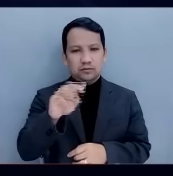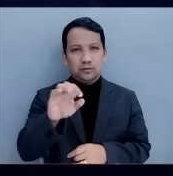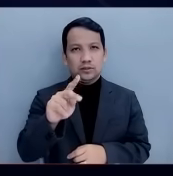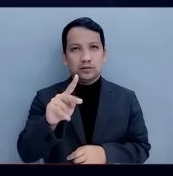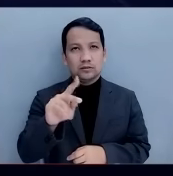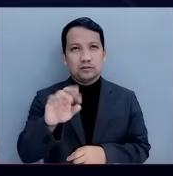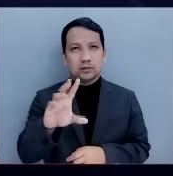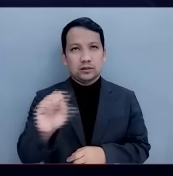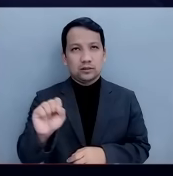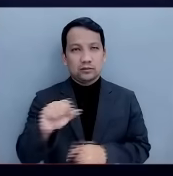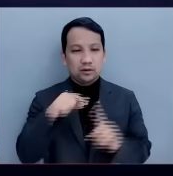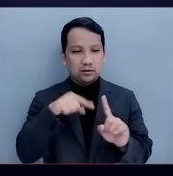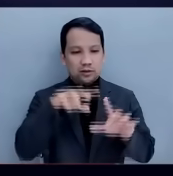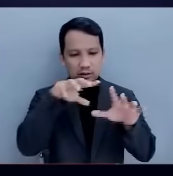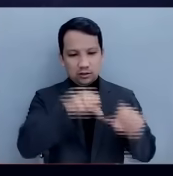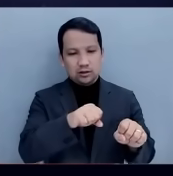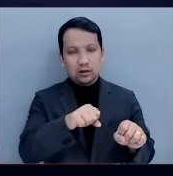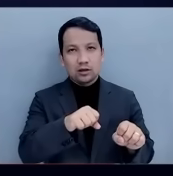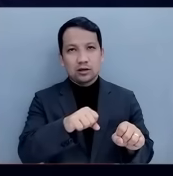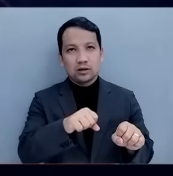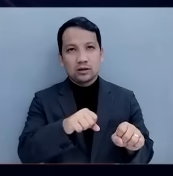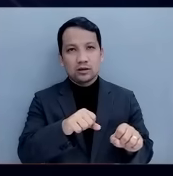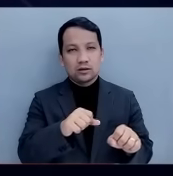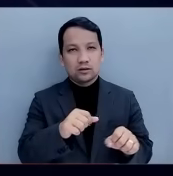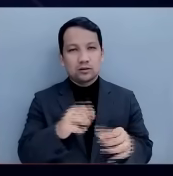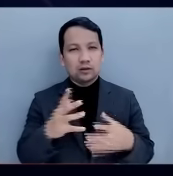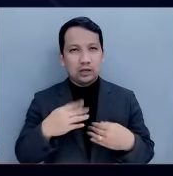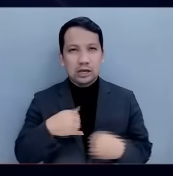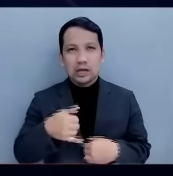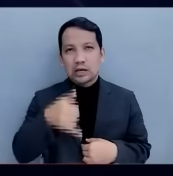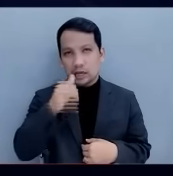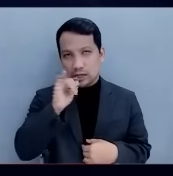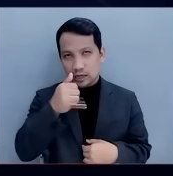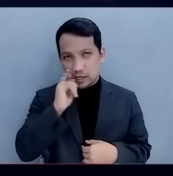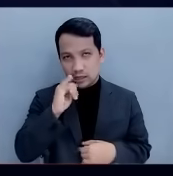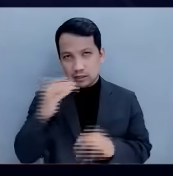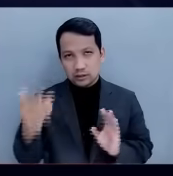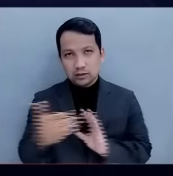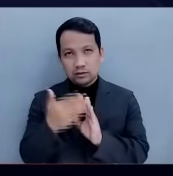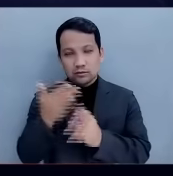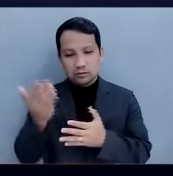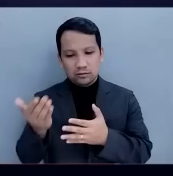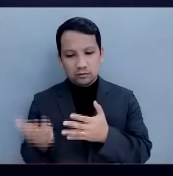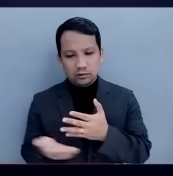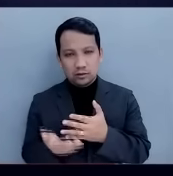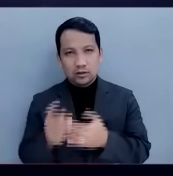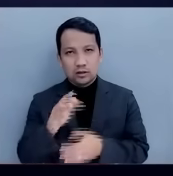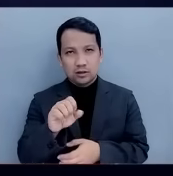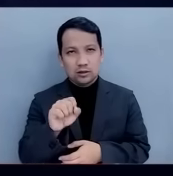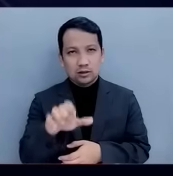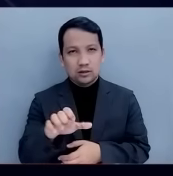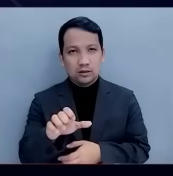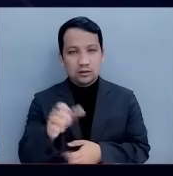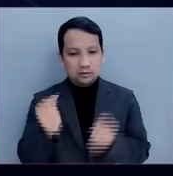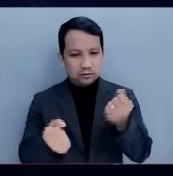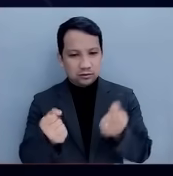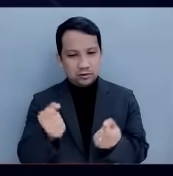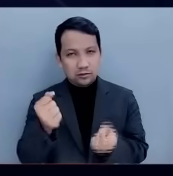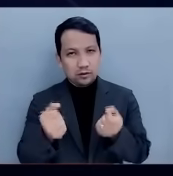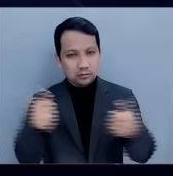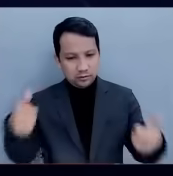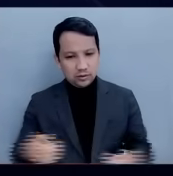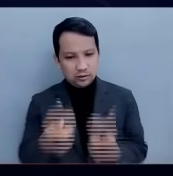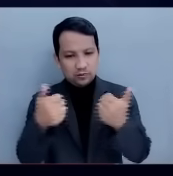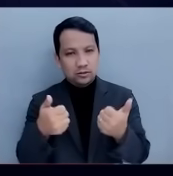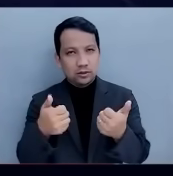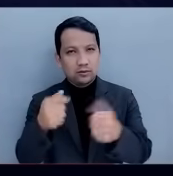huli, naaresto ang suspect na umaming nakainom siya. Naharap siya sa patong-patong na reklamong reckless imprudence resulting